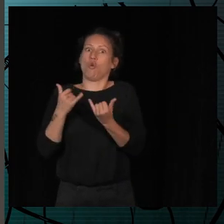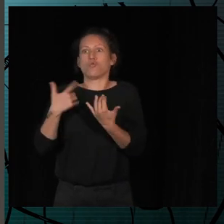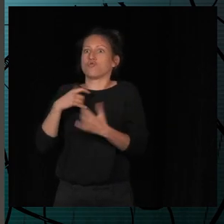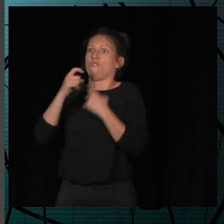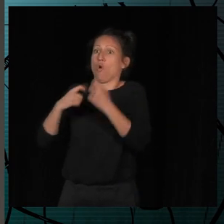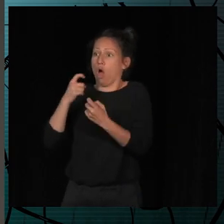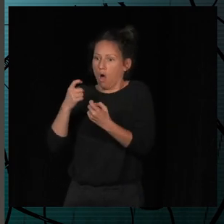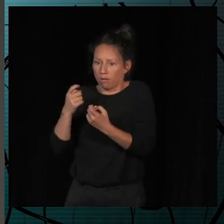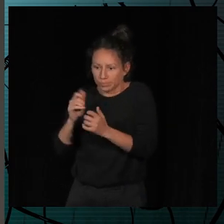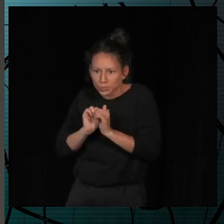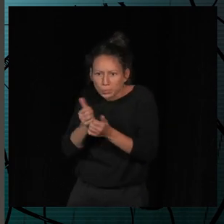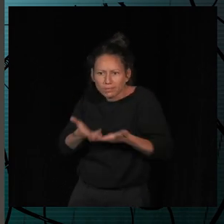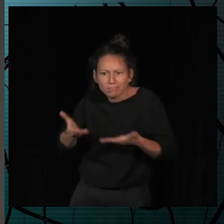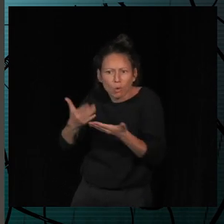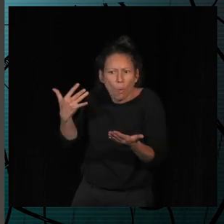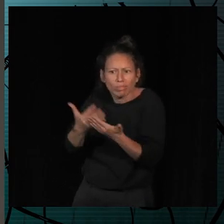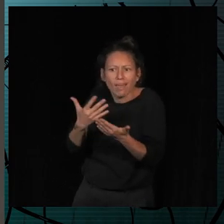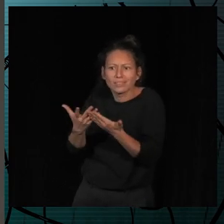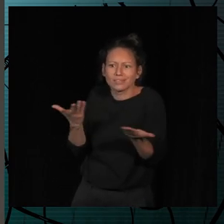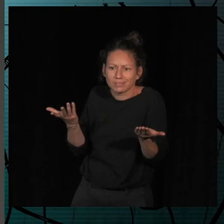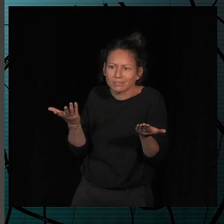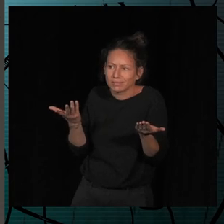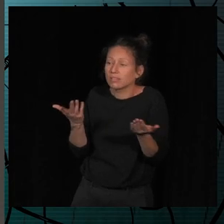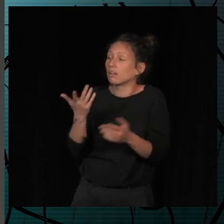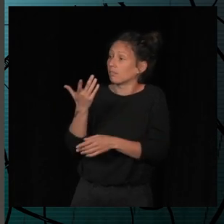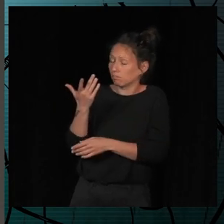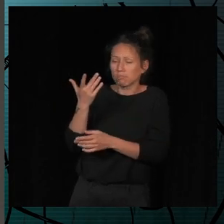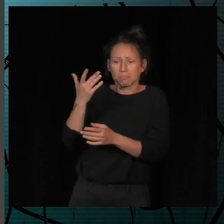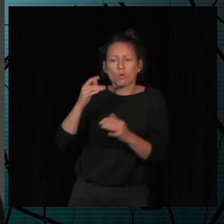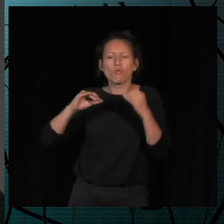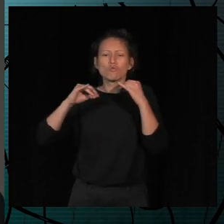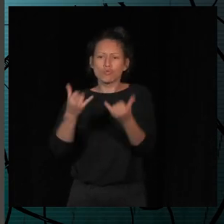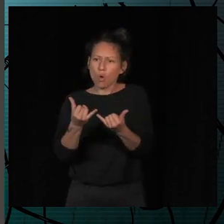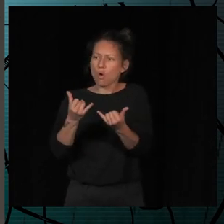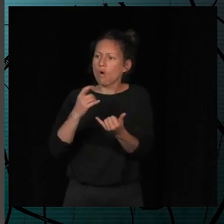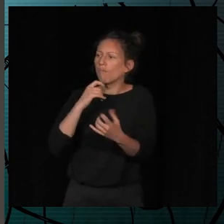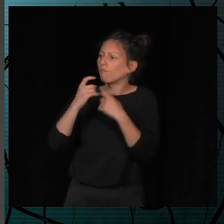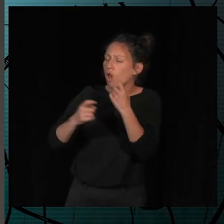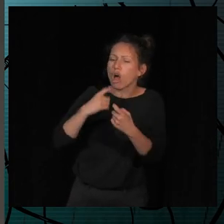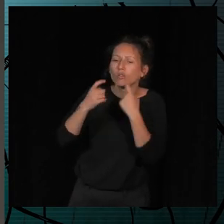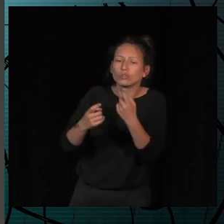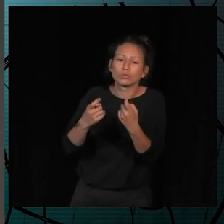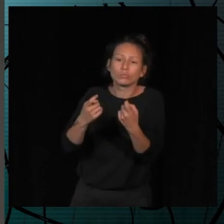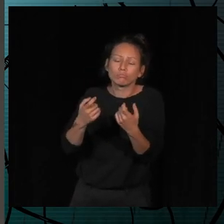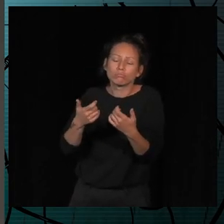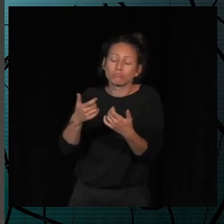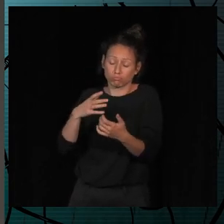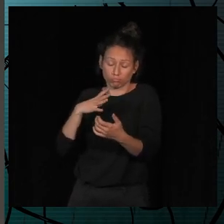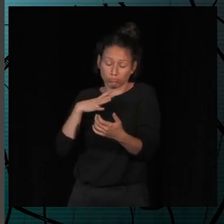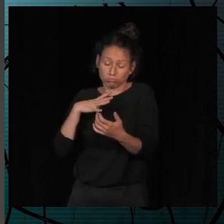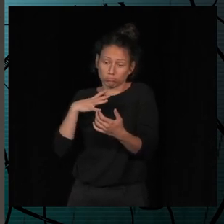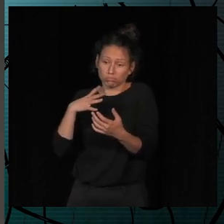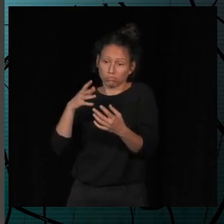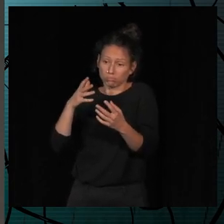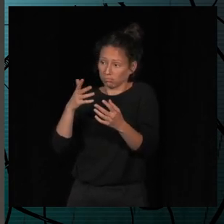dites oui les jeux violents enfin les jeux violents habitués à la violence ditoui les jeux vidéo habitués à la violence dans les jeux vidéo